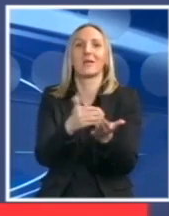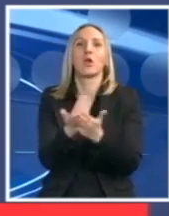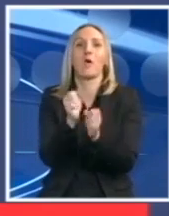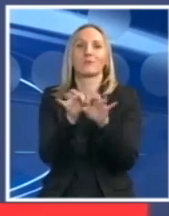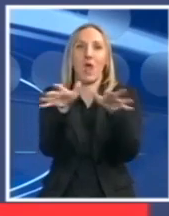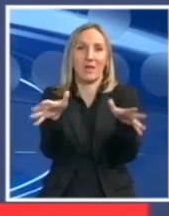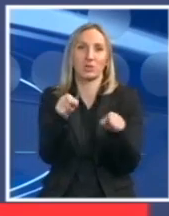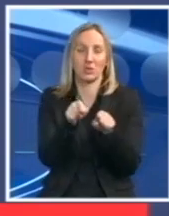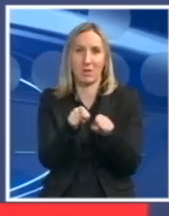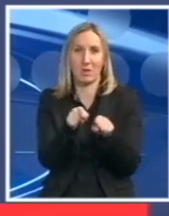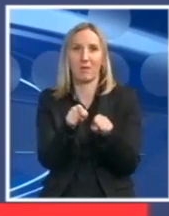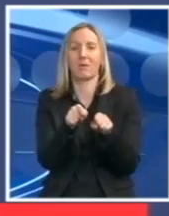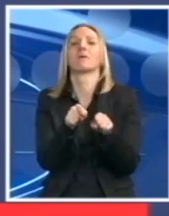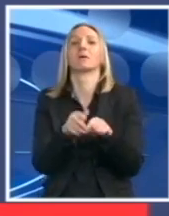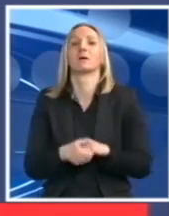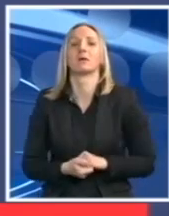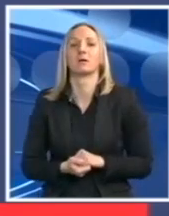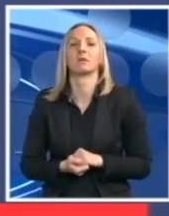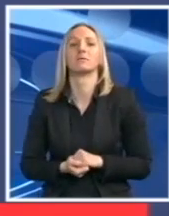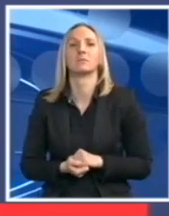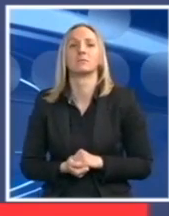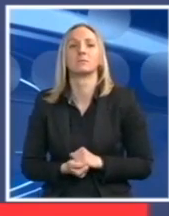malih, kako se zovu oni,